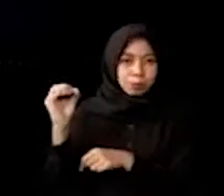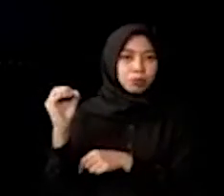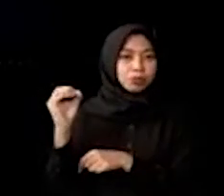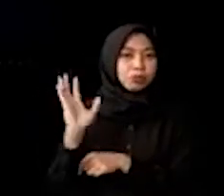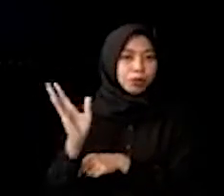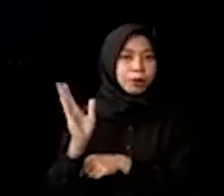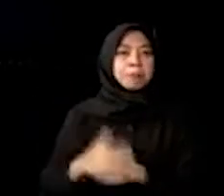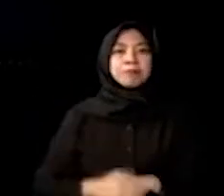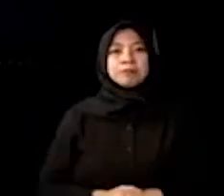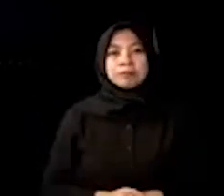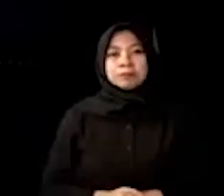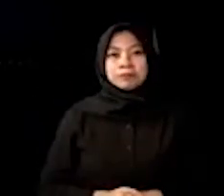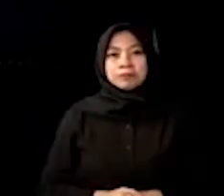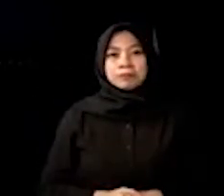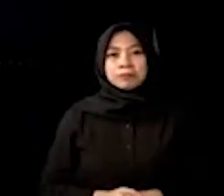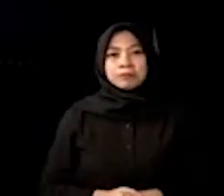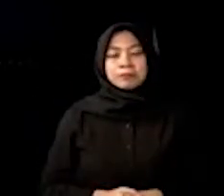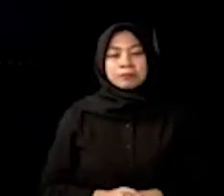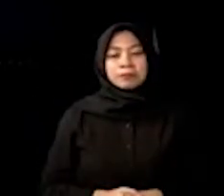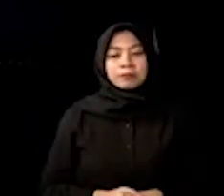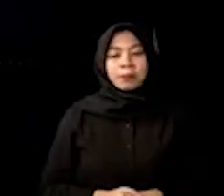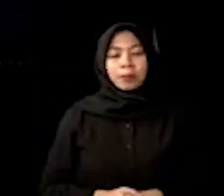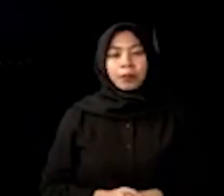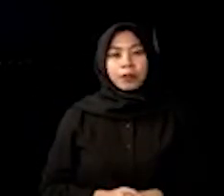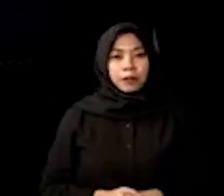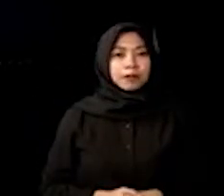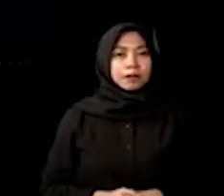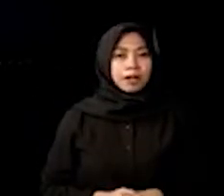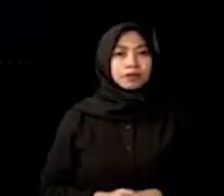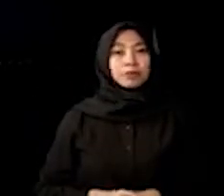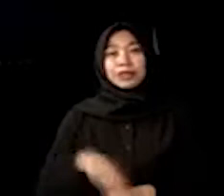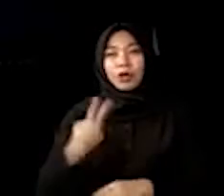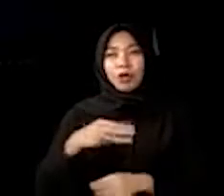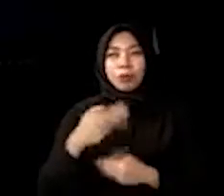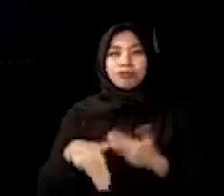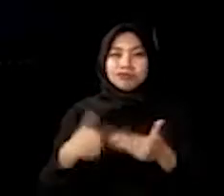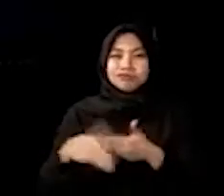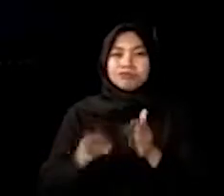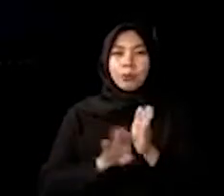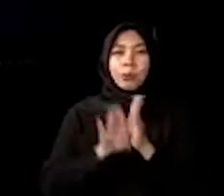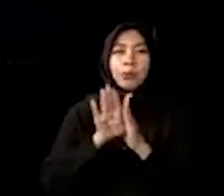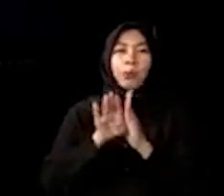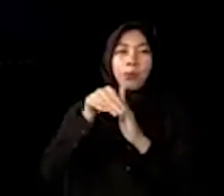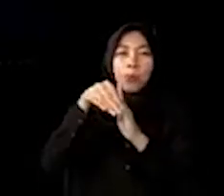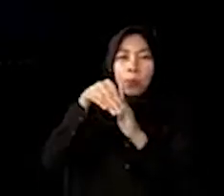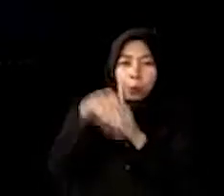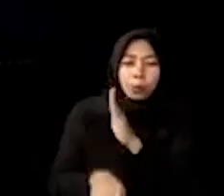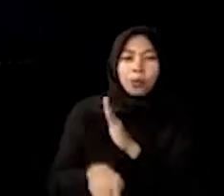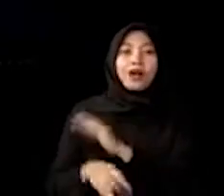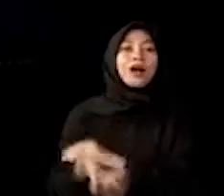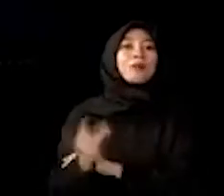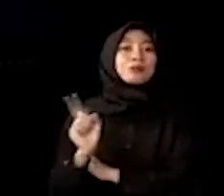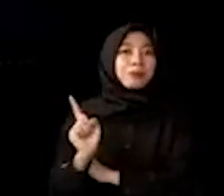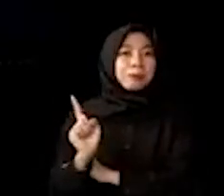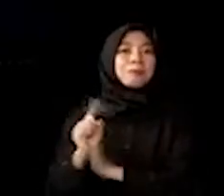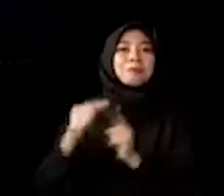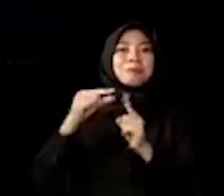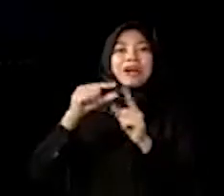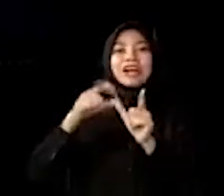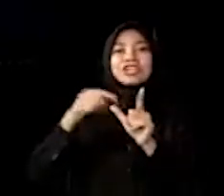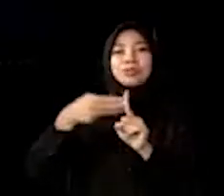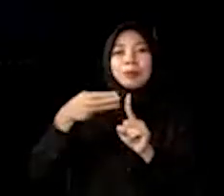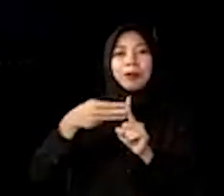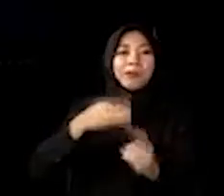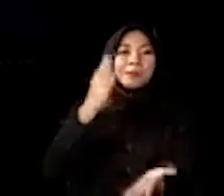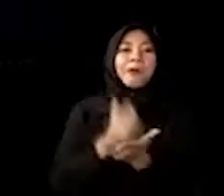juga bagaimana kemudian pembatasan sosial yang kita lakukan telah menyebabkan perekonomian kita